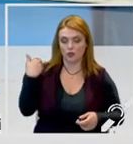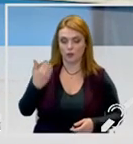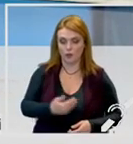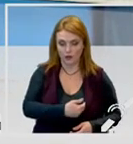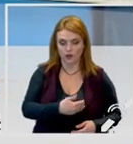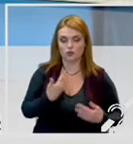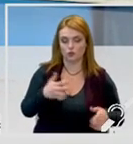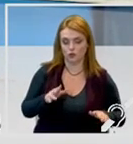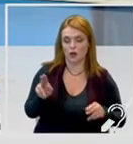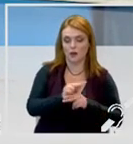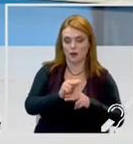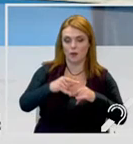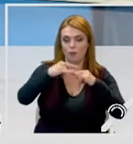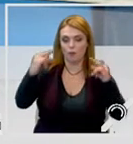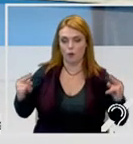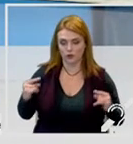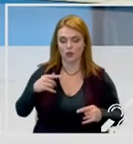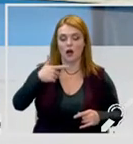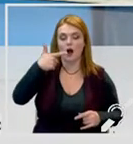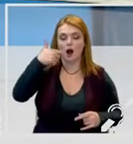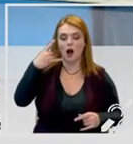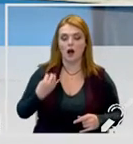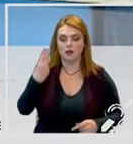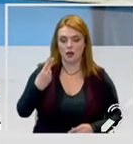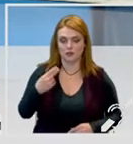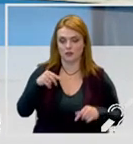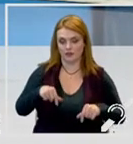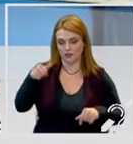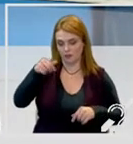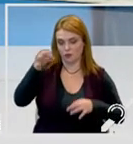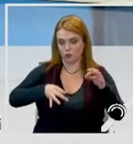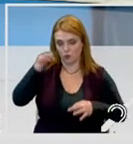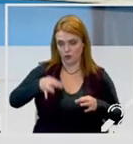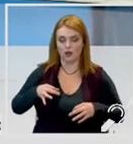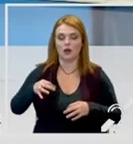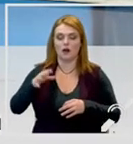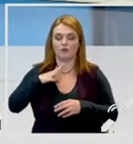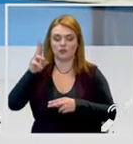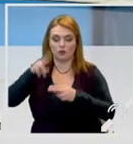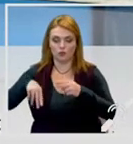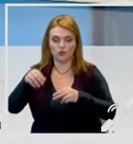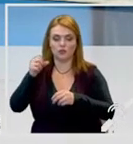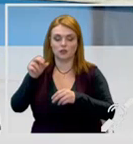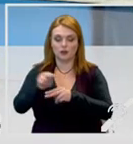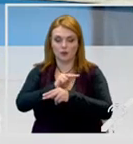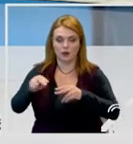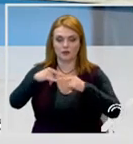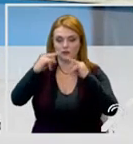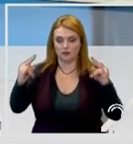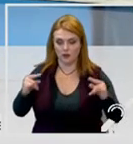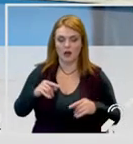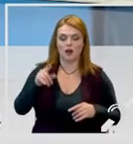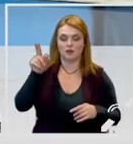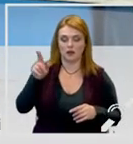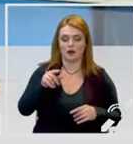podul Giurgiulești-Galați, iar în această toamnă, drumarii din Republica Moldova au finalizat reparația capitală a viaductului de la